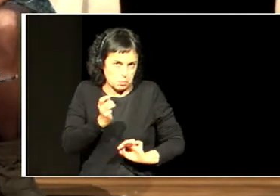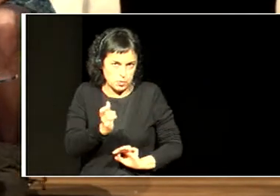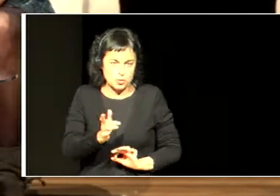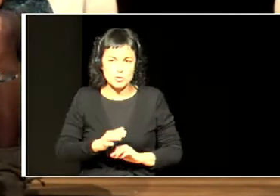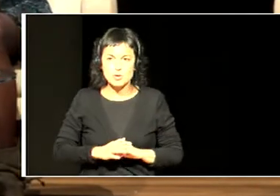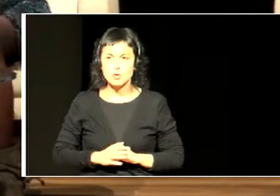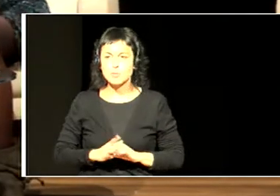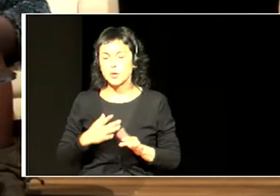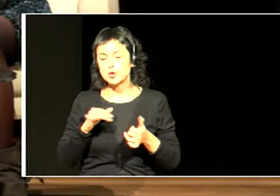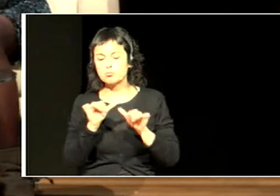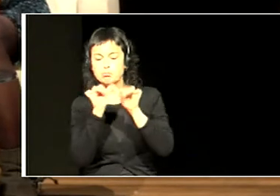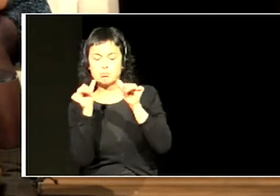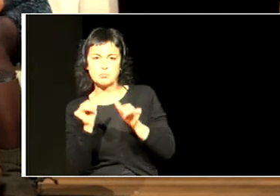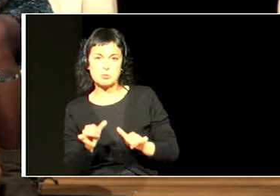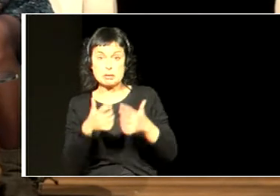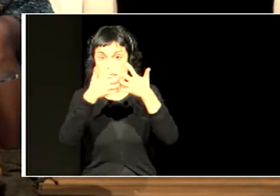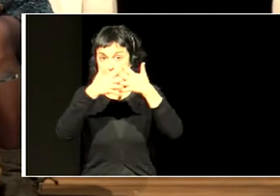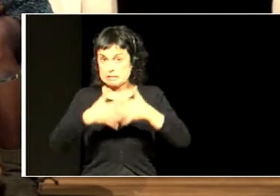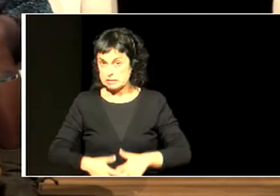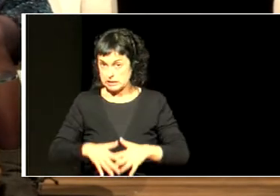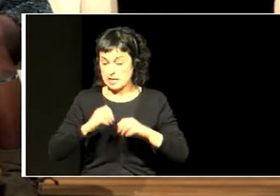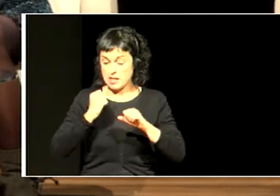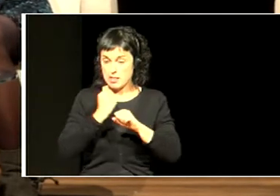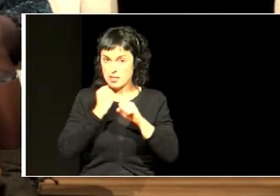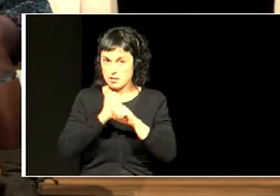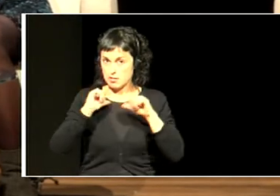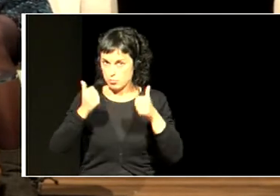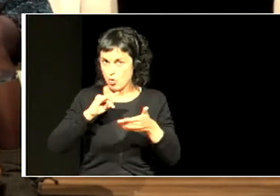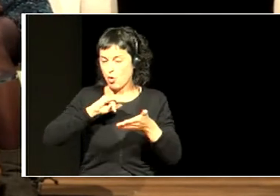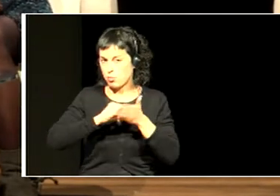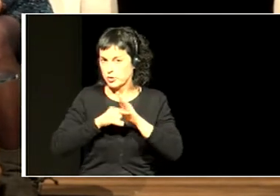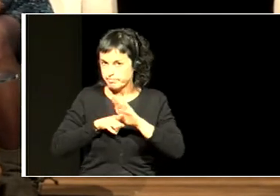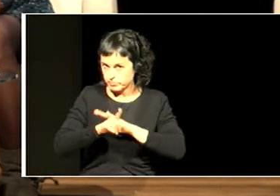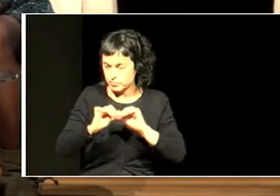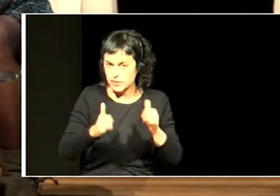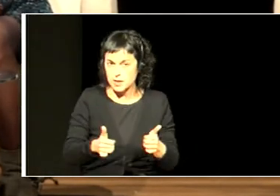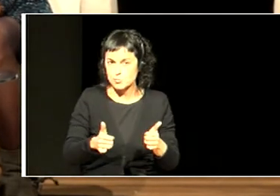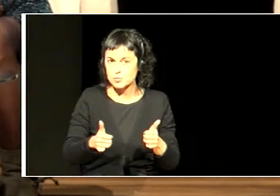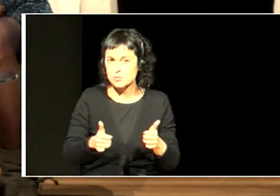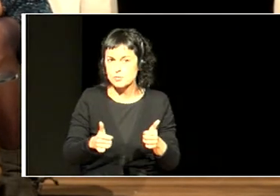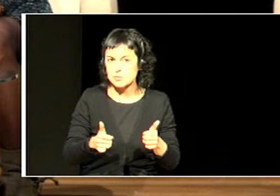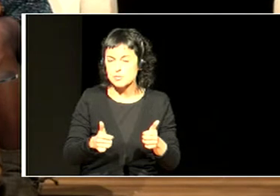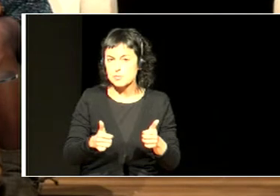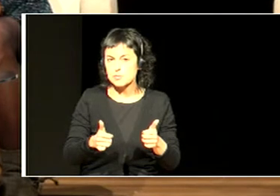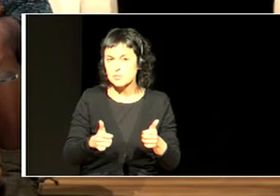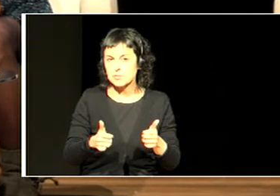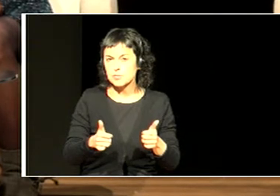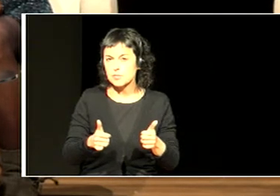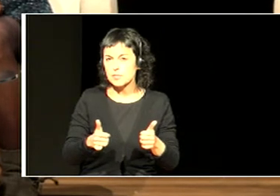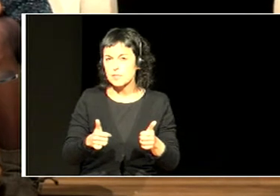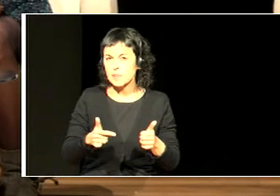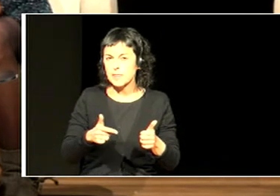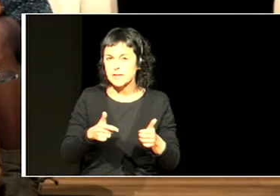modu sistematiko edo, hasi ginenean proiektu garatzen, jarri genuen